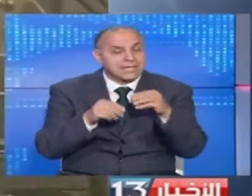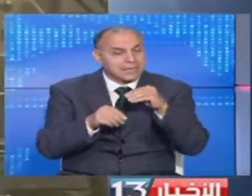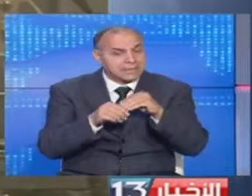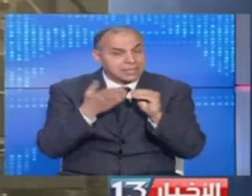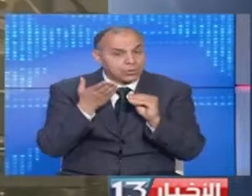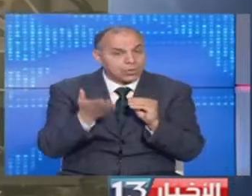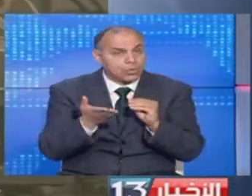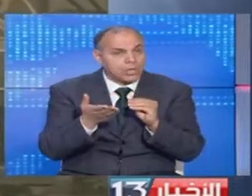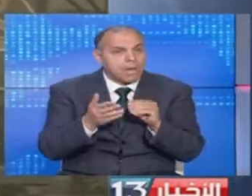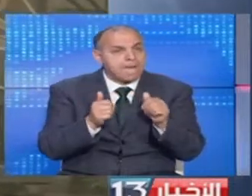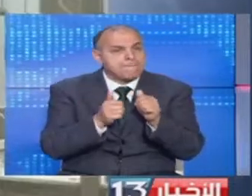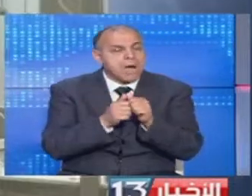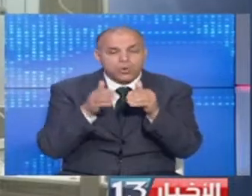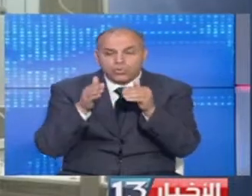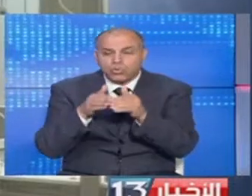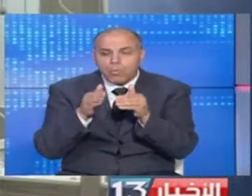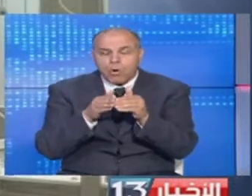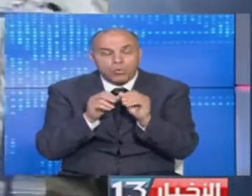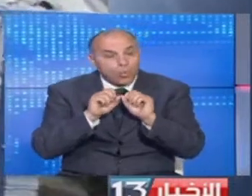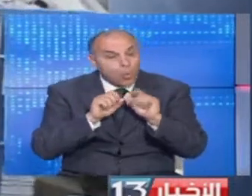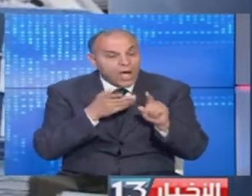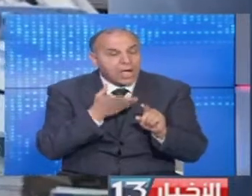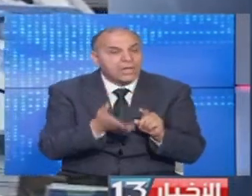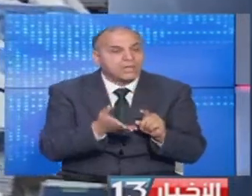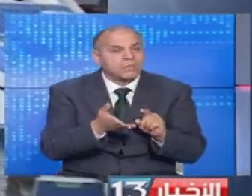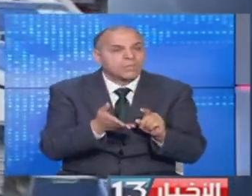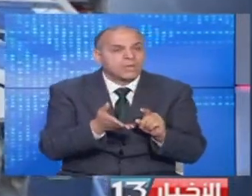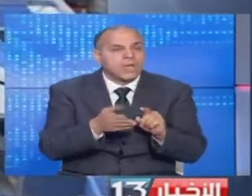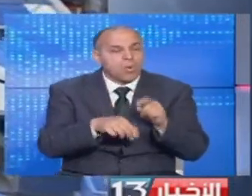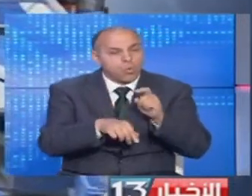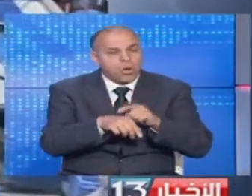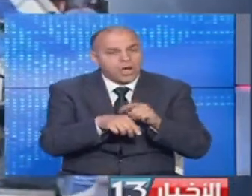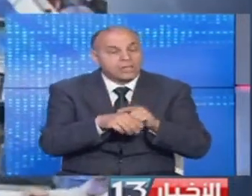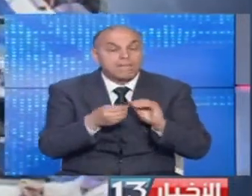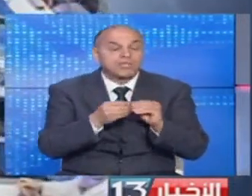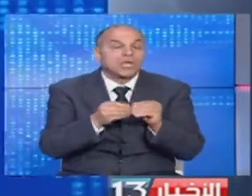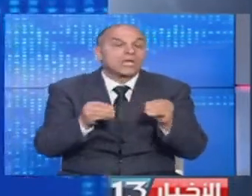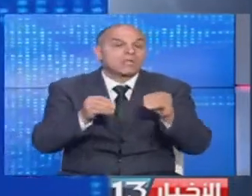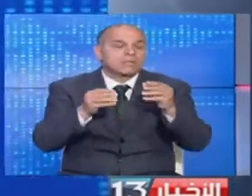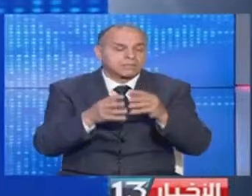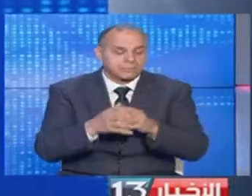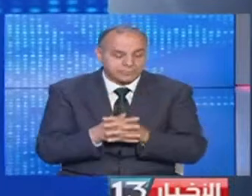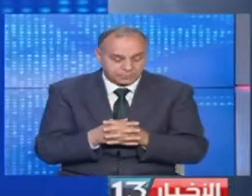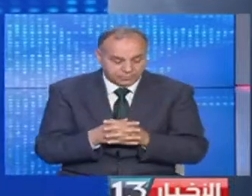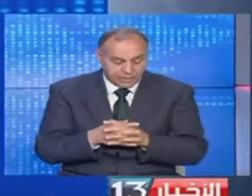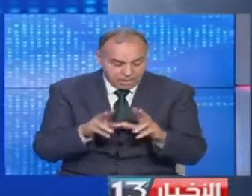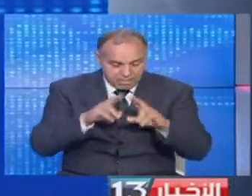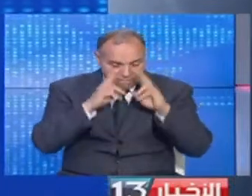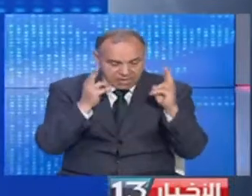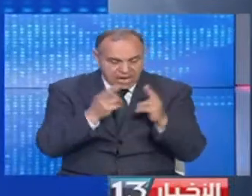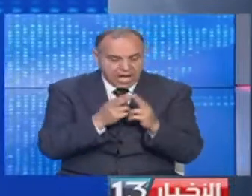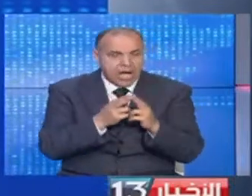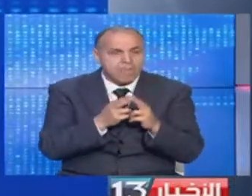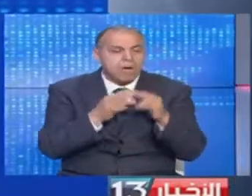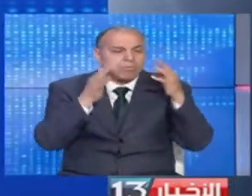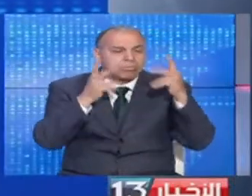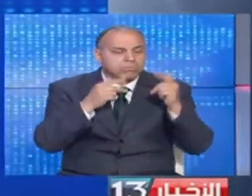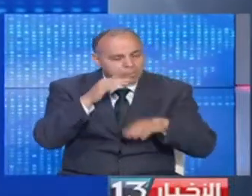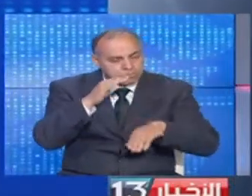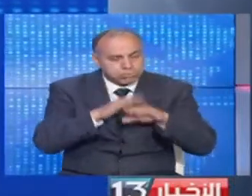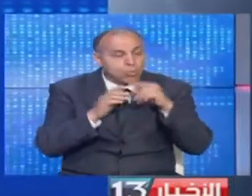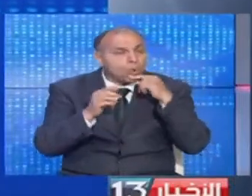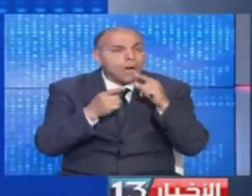مع متطلبات الواقع فيما زمن الازمات وفي العالم تتوتر الارقام القياسيه